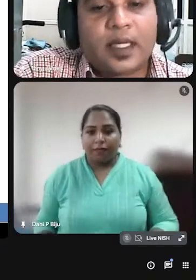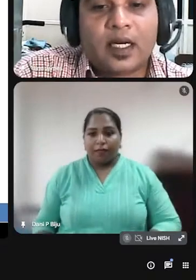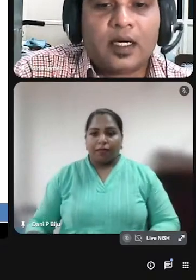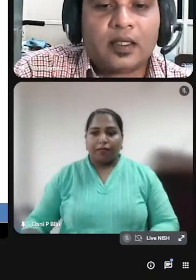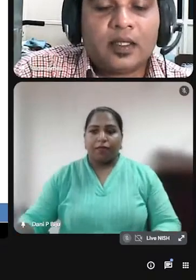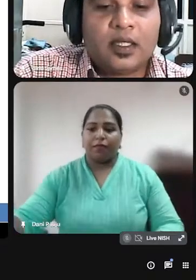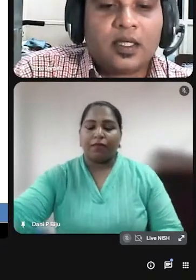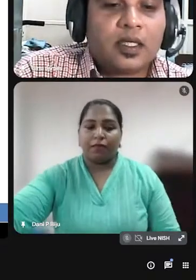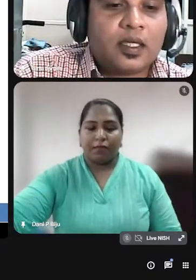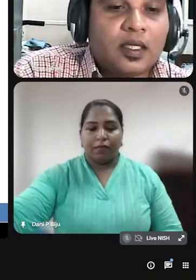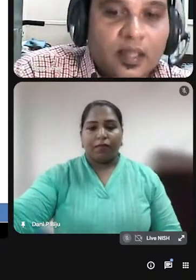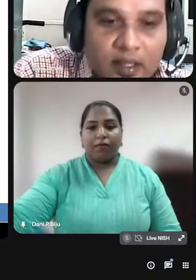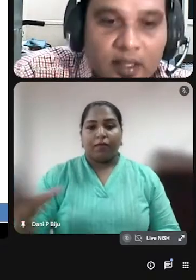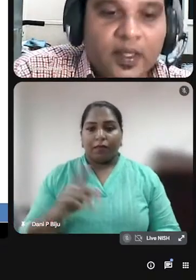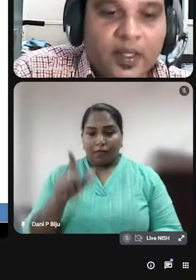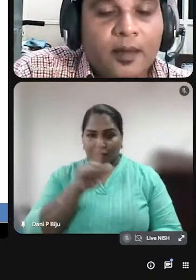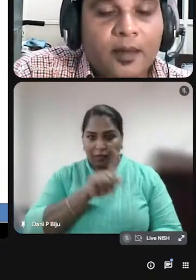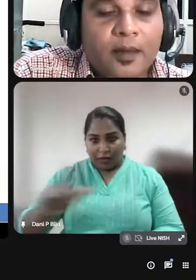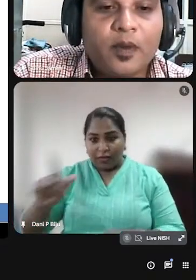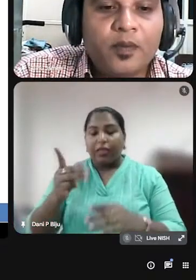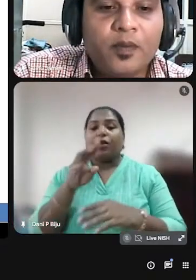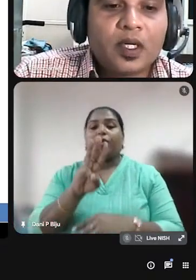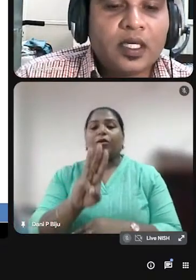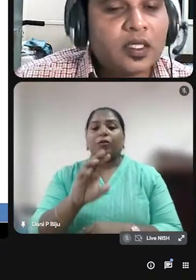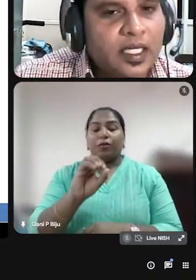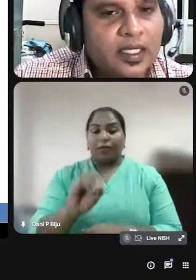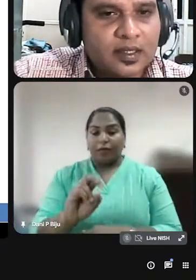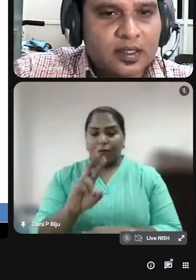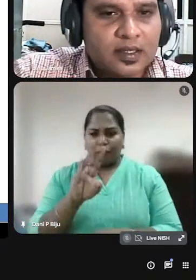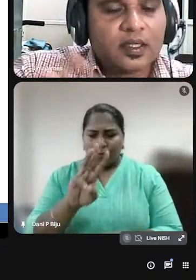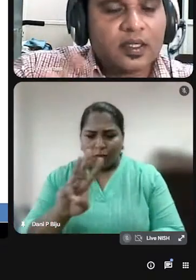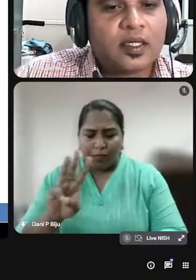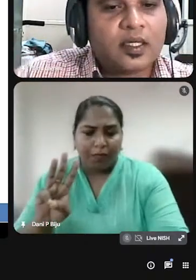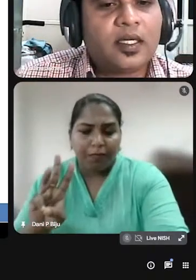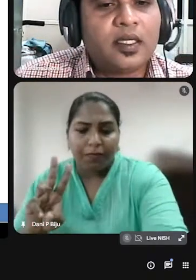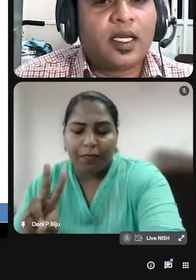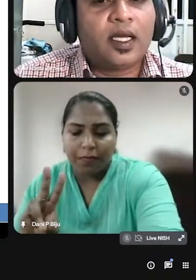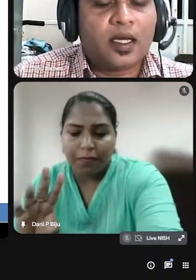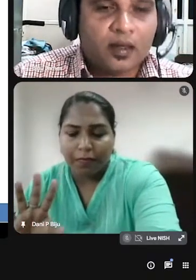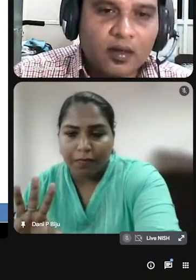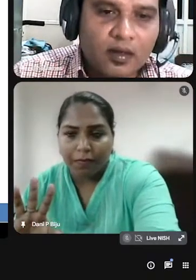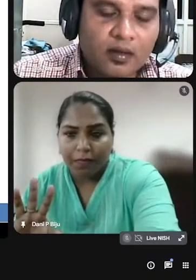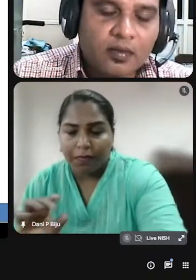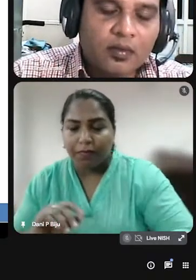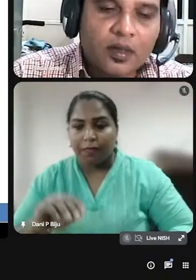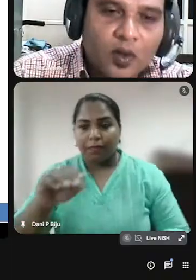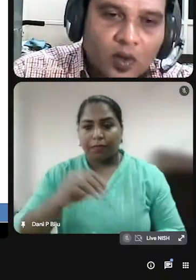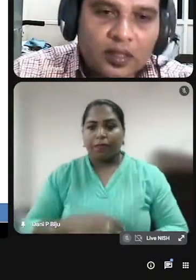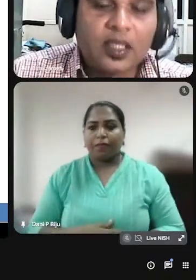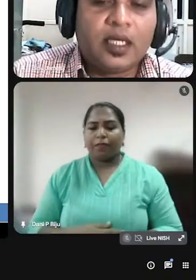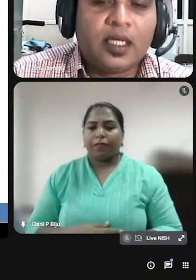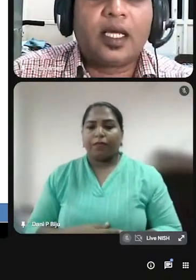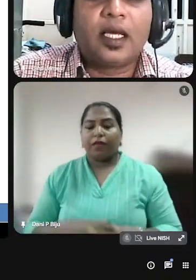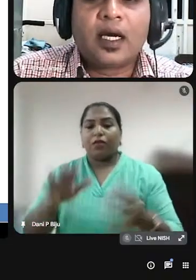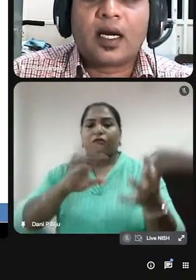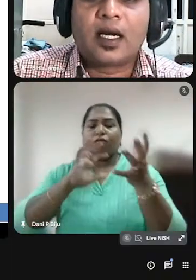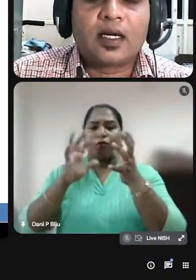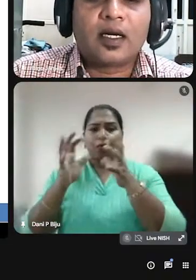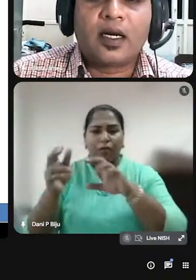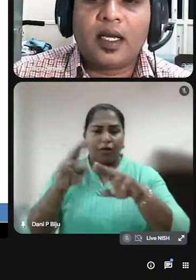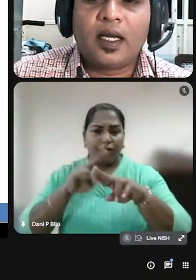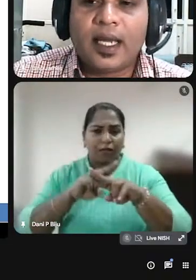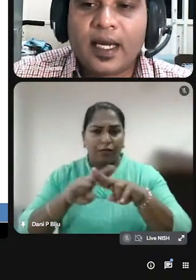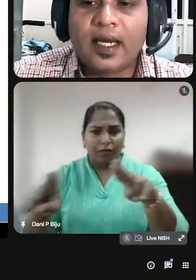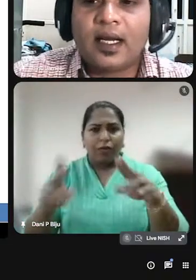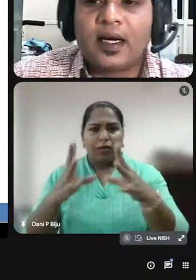1,328 പേർക്കാണ് ഇത് വരിക. അപ്പം ഇത് ഞാൻ ജസ്റ്റ് നിങ്ങൾക്ക് ഇതിന്റെ ലോകത്തിൽ ഇതിന്റെ